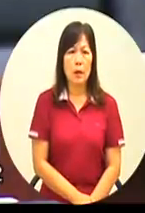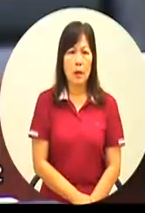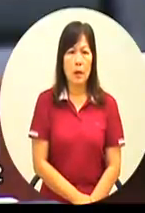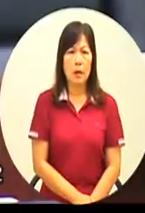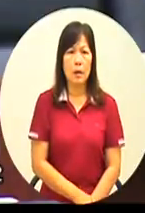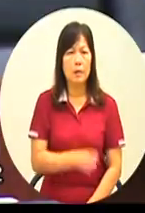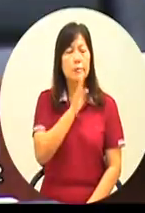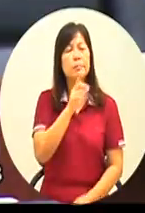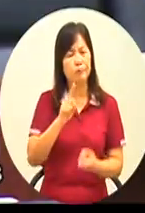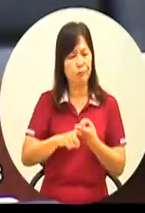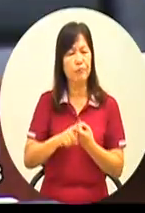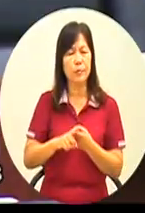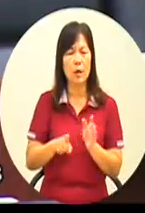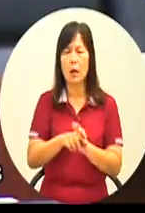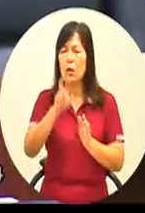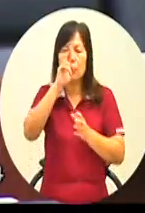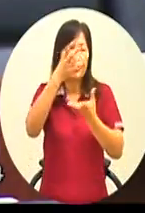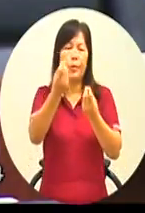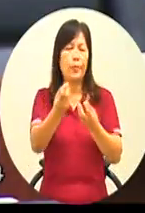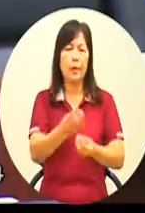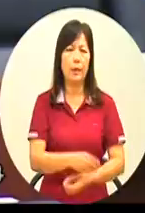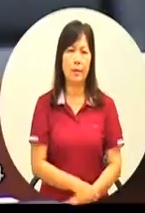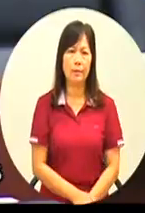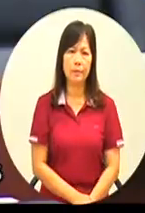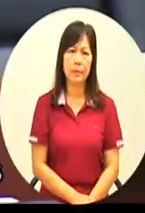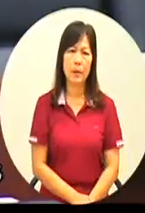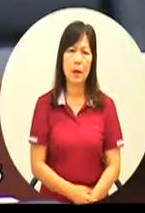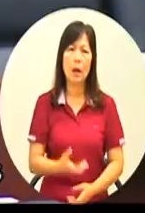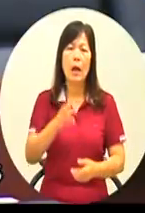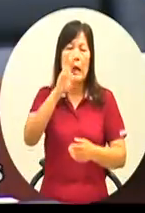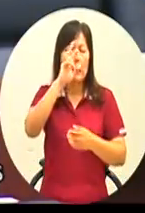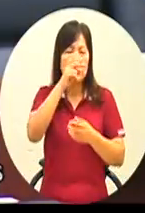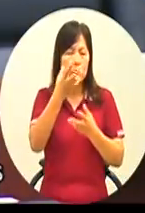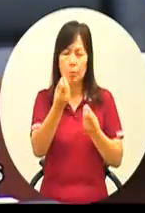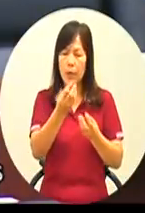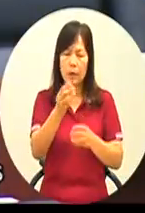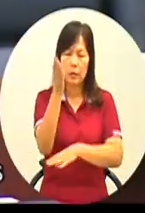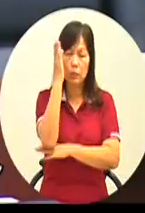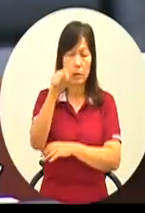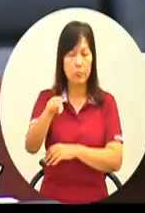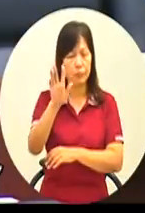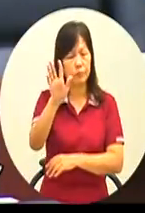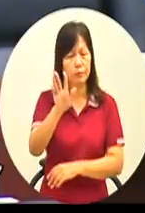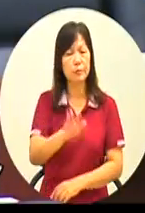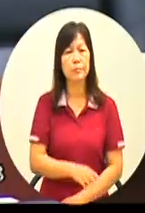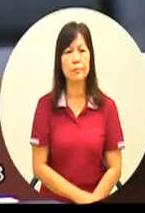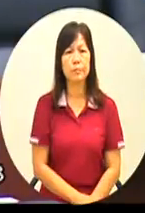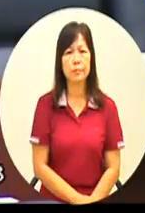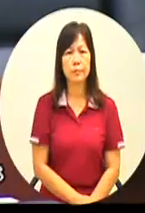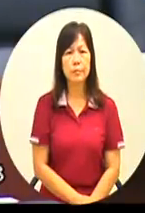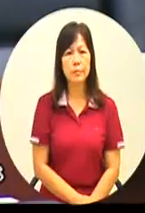是对的，没有是错的，它是一个没有错的政府。